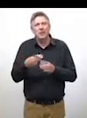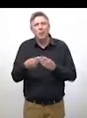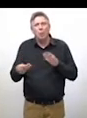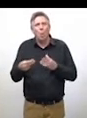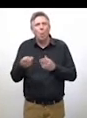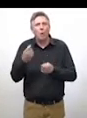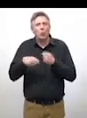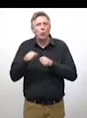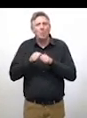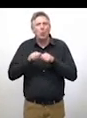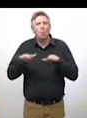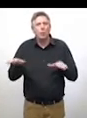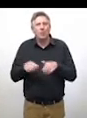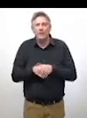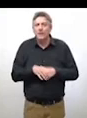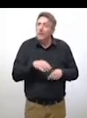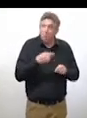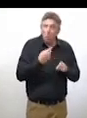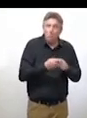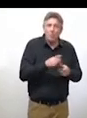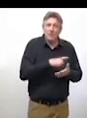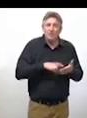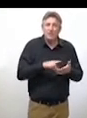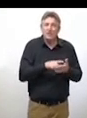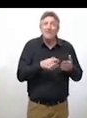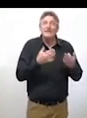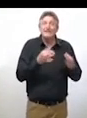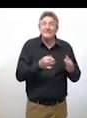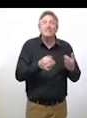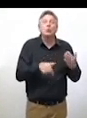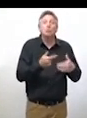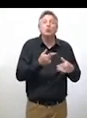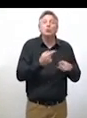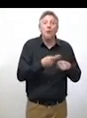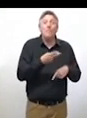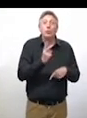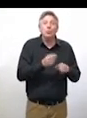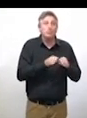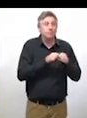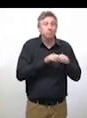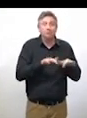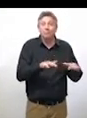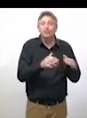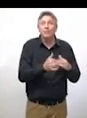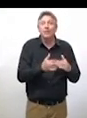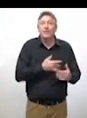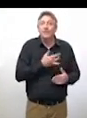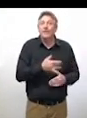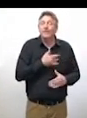économiques. Pour une monnaie locale, c'est 10 à 12 fois plus. Pourquoi ? Parce que comme on ne peut pas